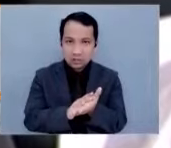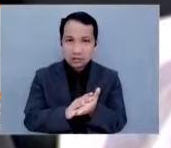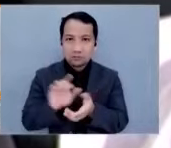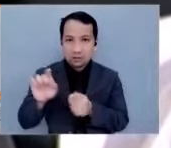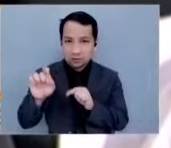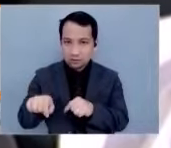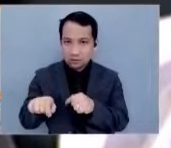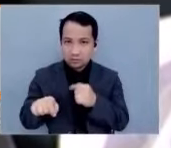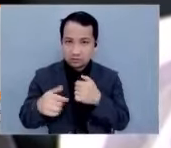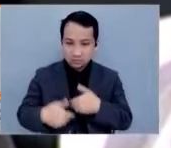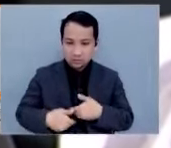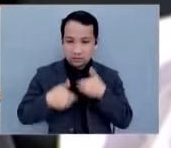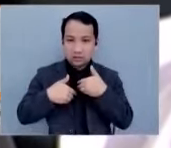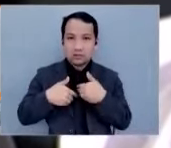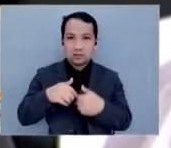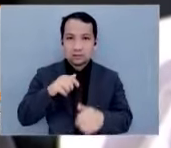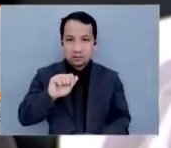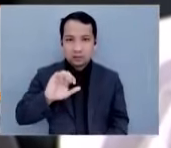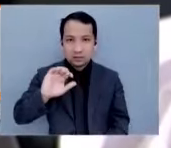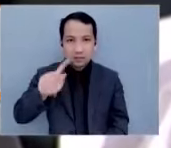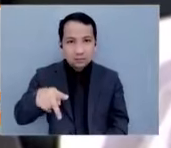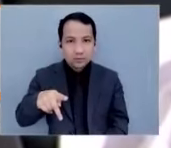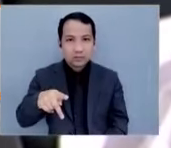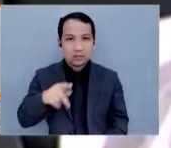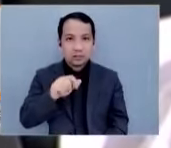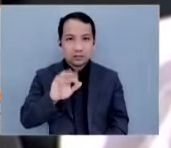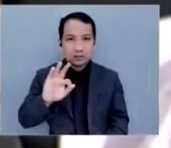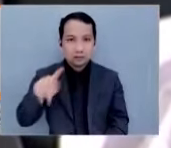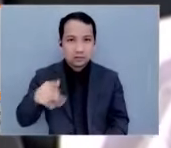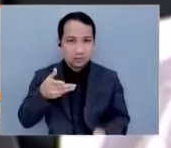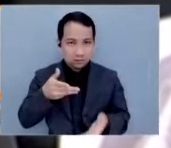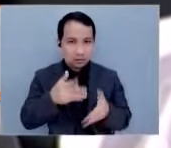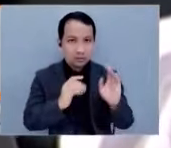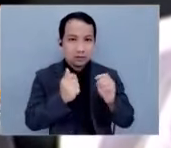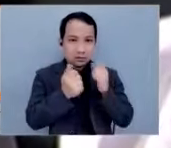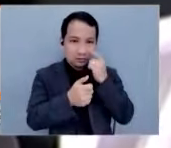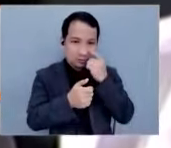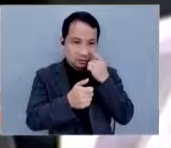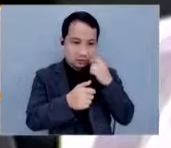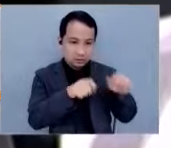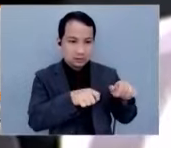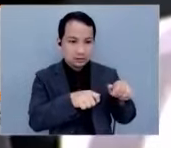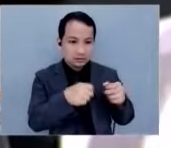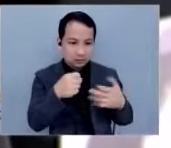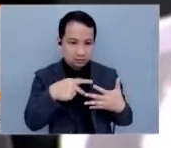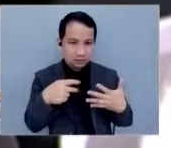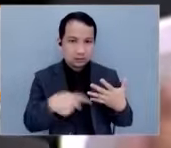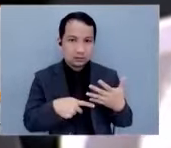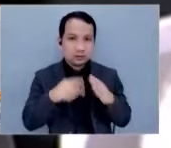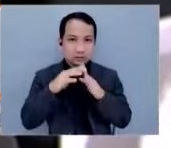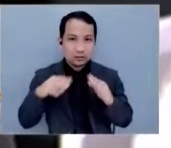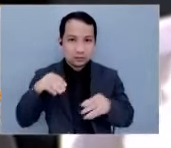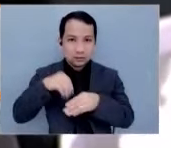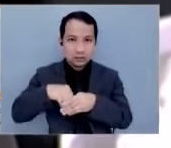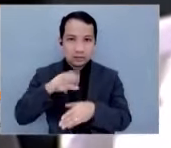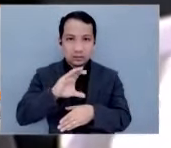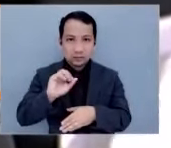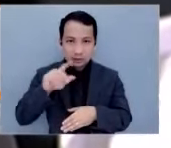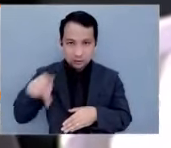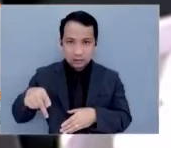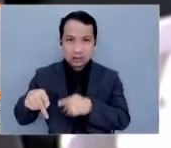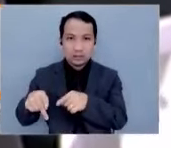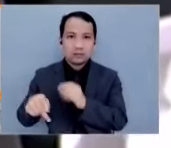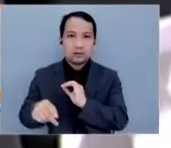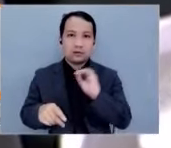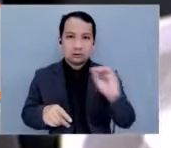pinagmamalaki ng AFP? Na hinahayaan nila na nakatira ang kabit sa loob ng kapo, sa loob ng sarili